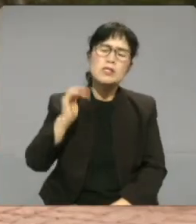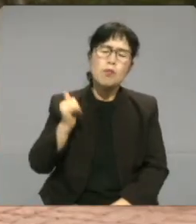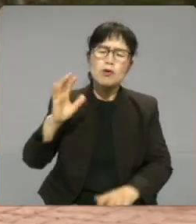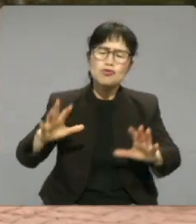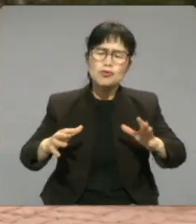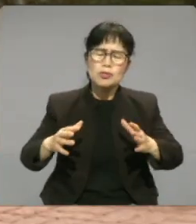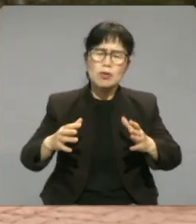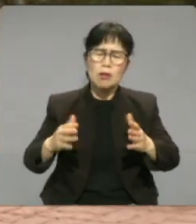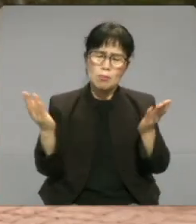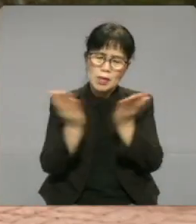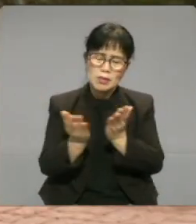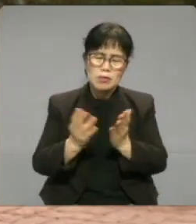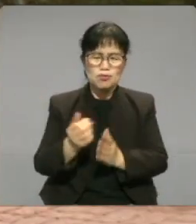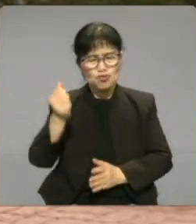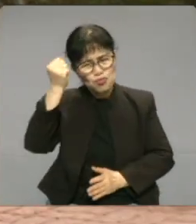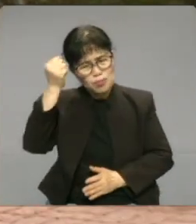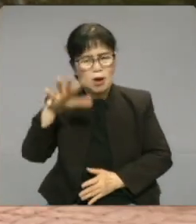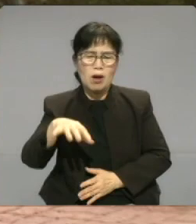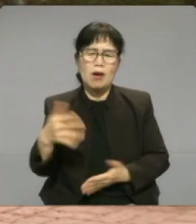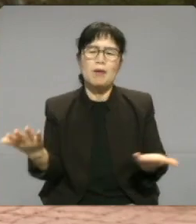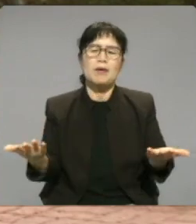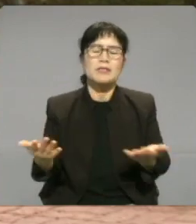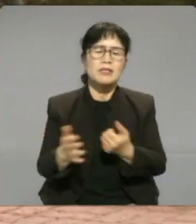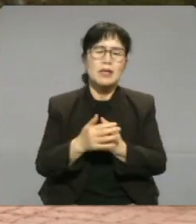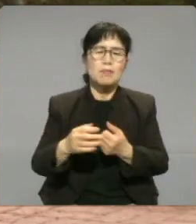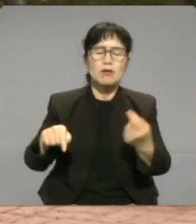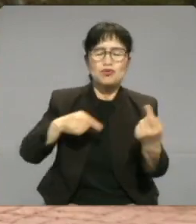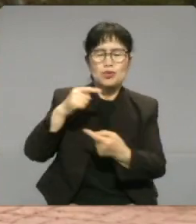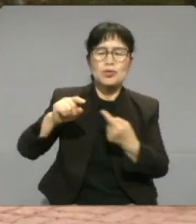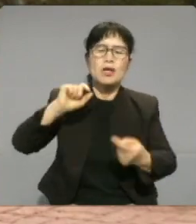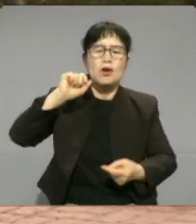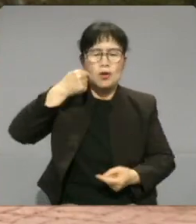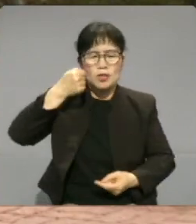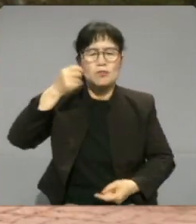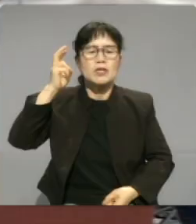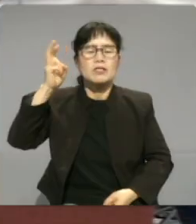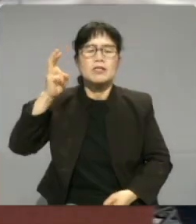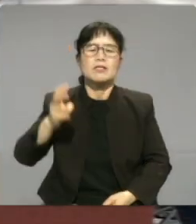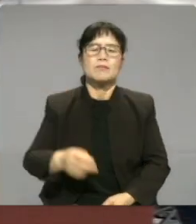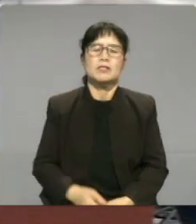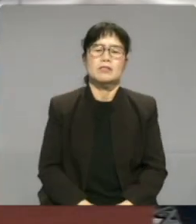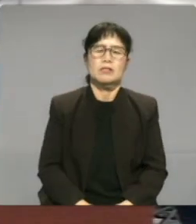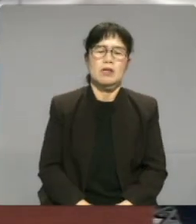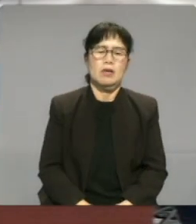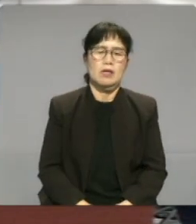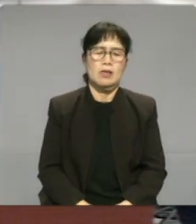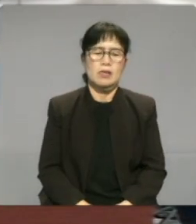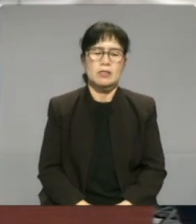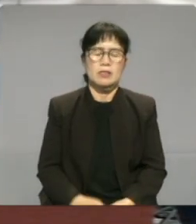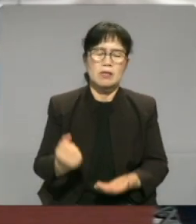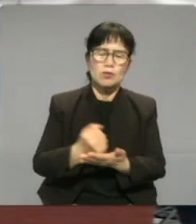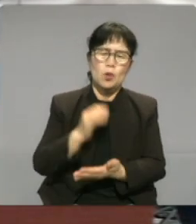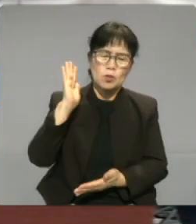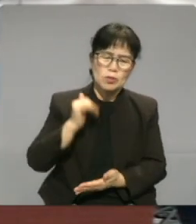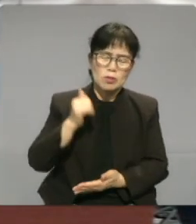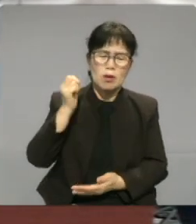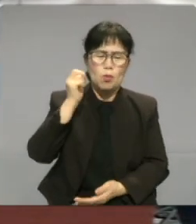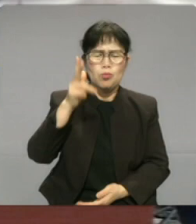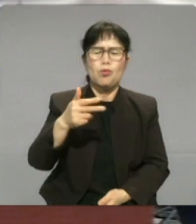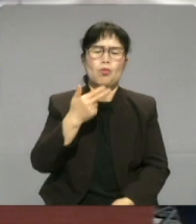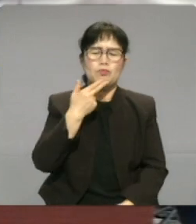국제대회에 걸맞는 대규모 숙박시설이 없는 만큼 운영상의 어려움도 예상됩니다. 아쉽게도 의정부에 호텔이